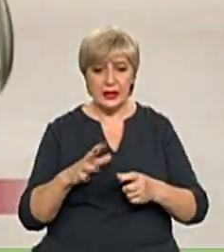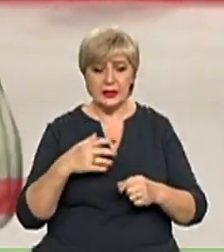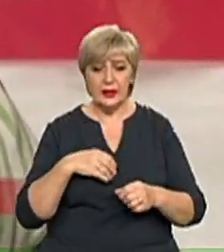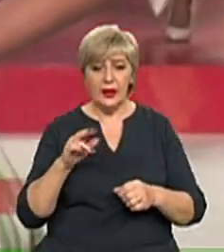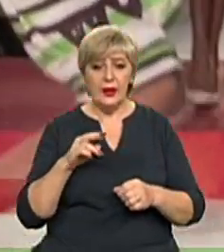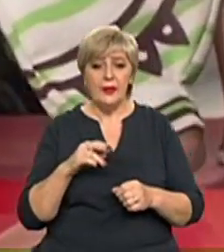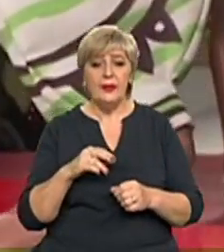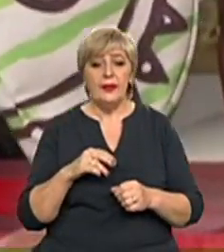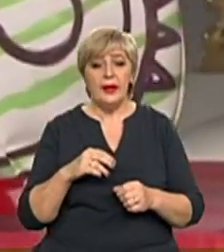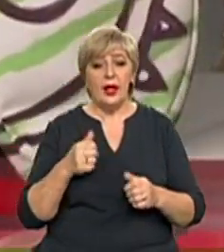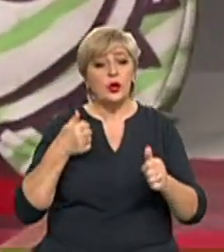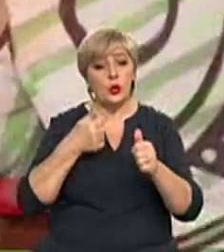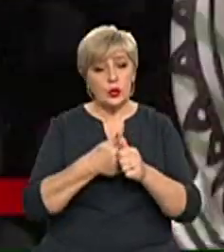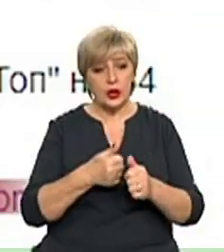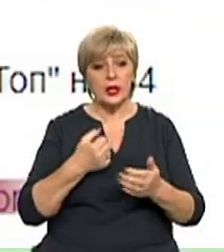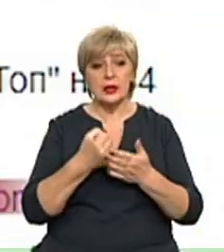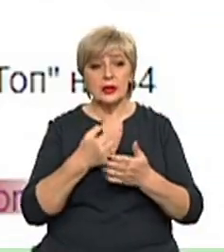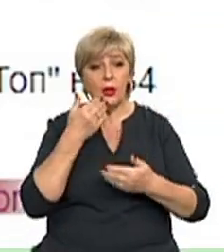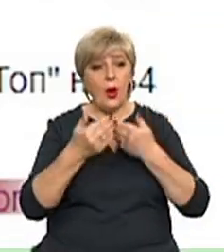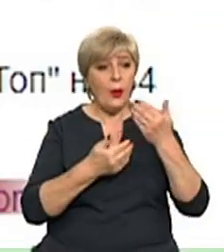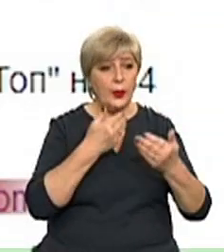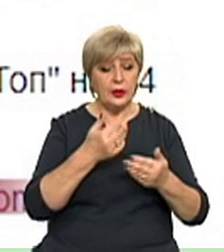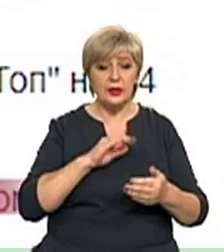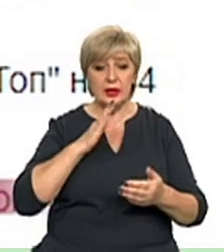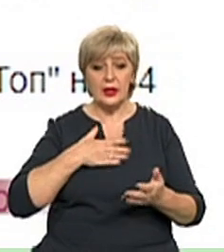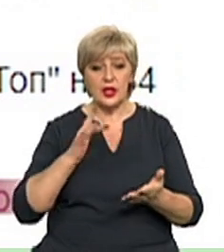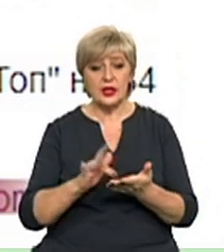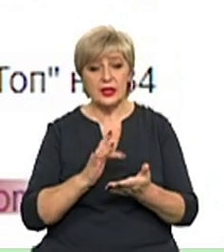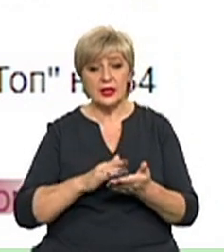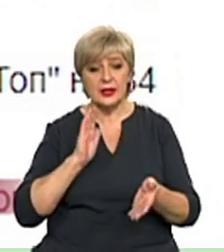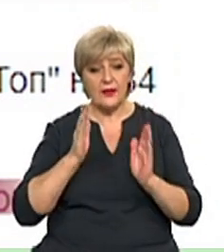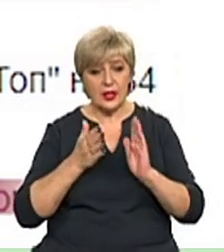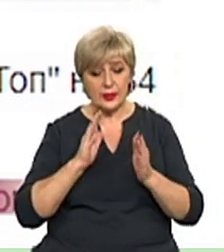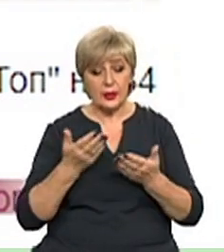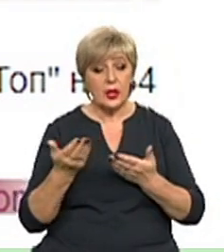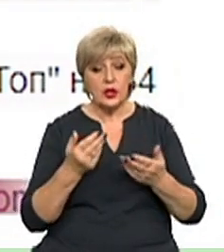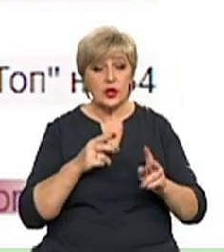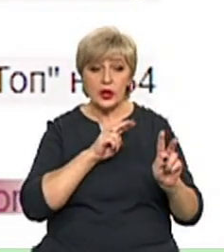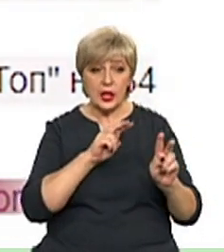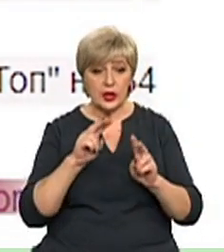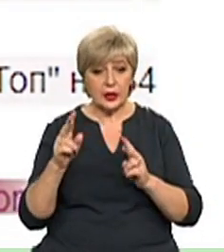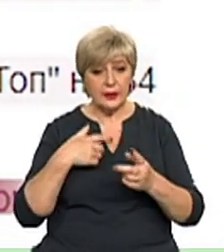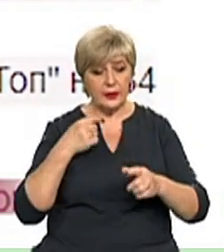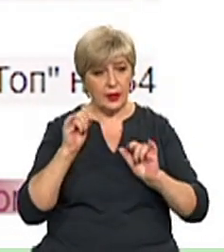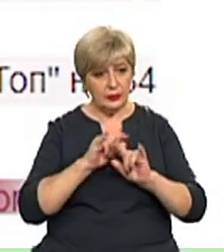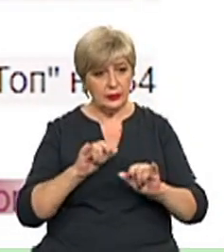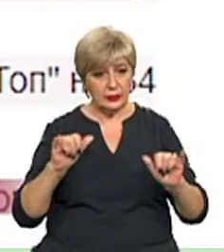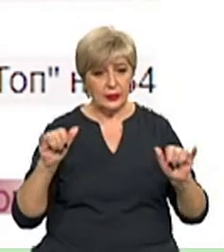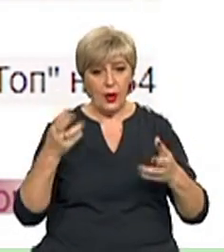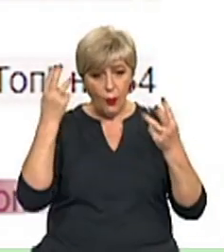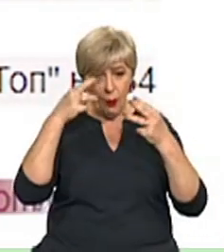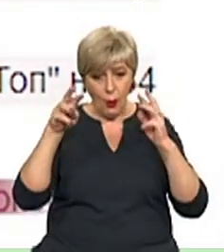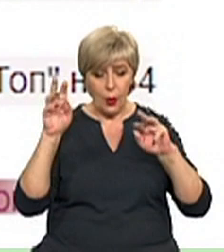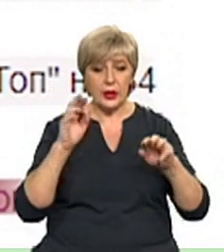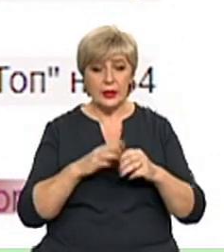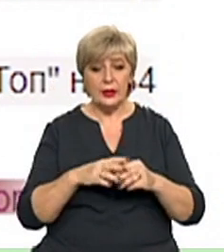мастхеви 2020. Долучайтесь до опитування на нашій сторінці у Фейсбук. Чи стежите ви за тенденціями у моді? У